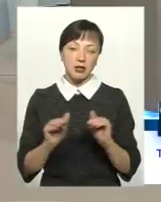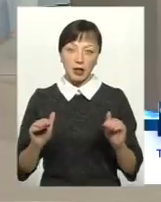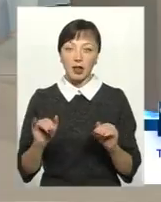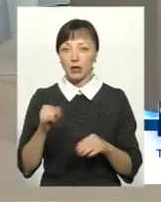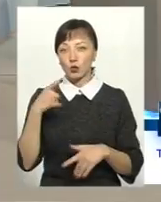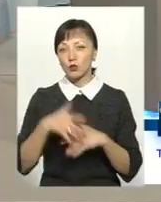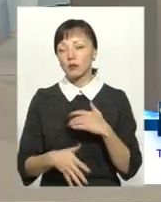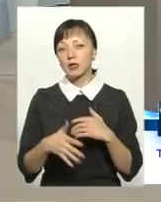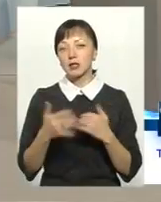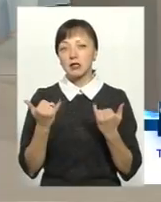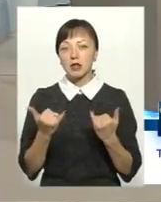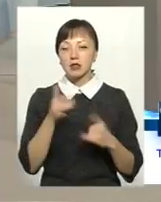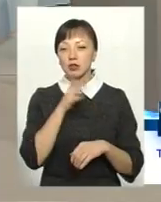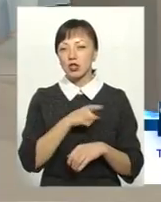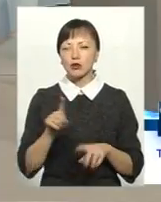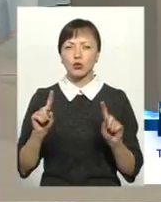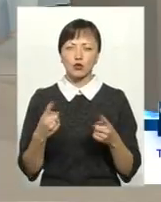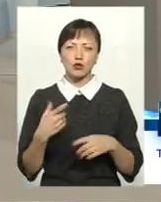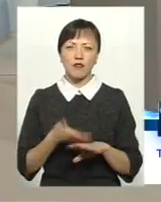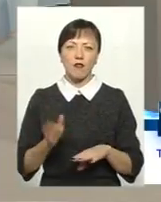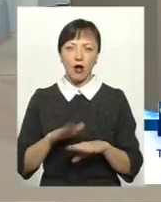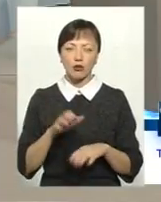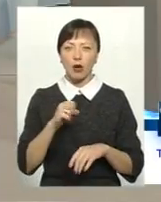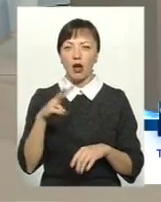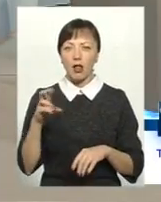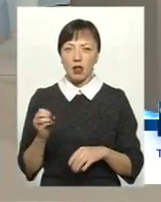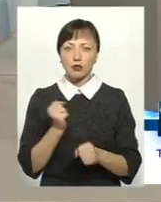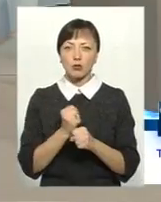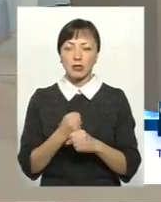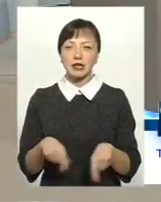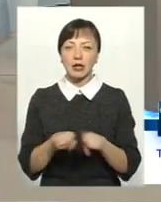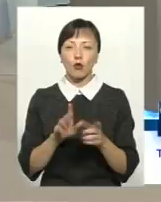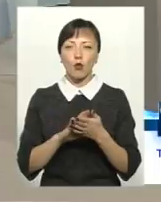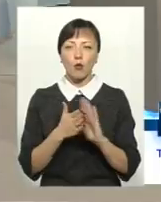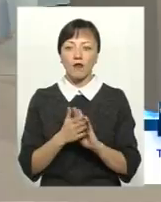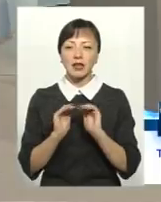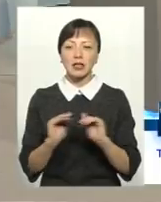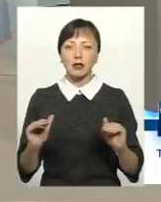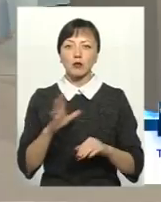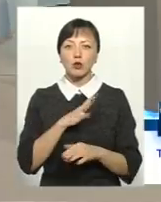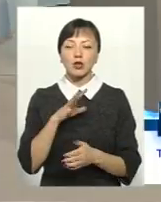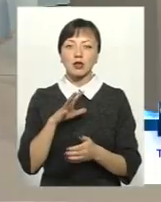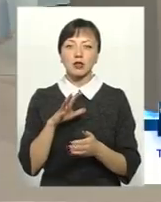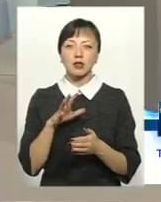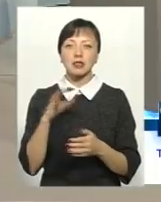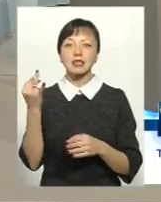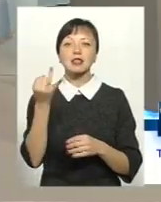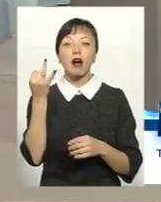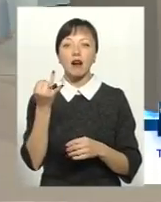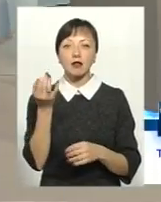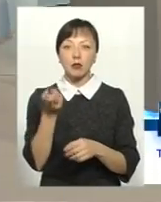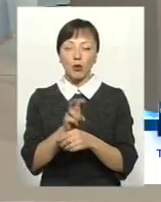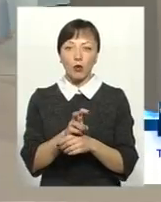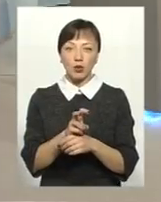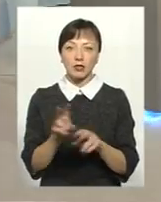І розумієте, зараз в нас час це дуже важко, але зробити такі умови, щоб діти були зацікавлені